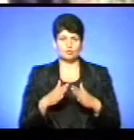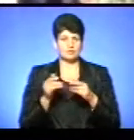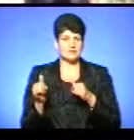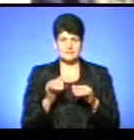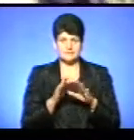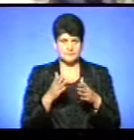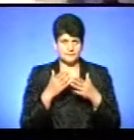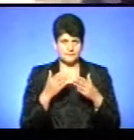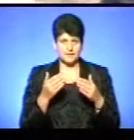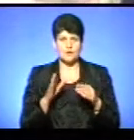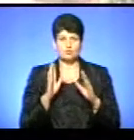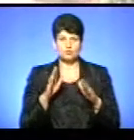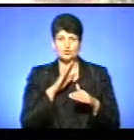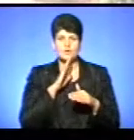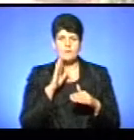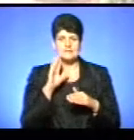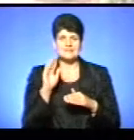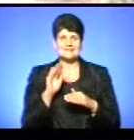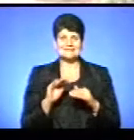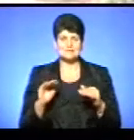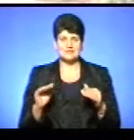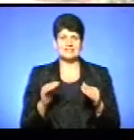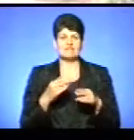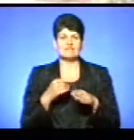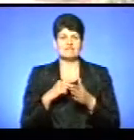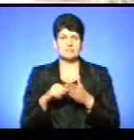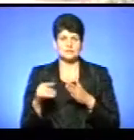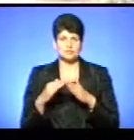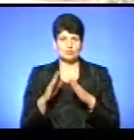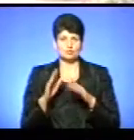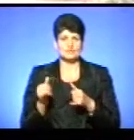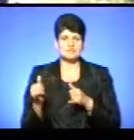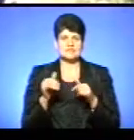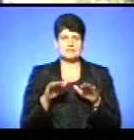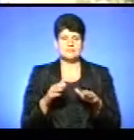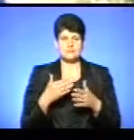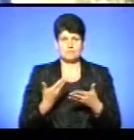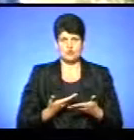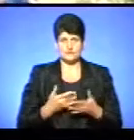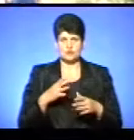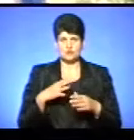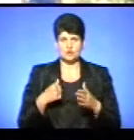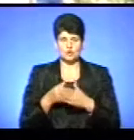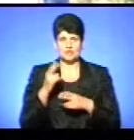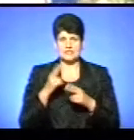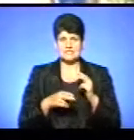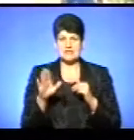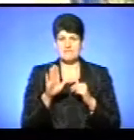будуть мами з дітьми, які виписані з пологових будинків, будуть забезпечені за місцем проживання. І очікуємо також до кінця